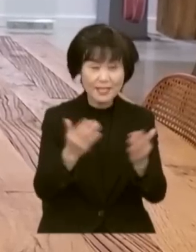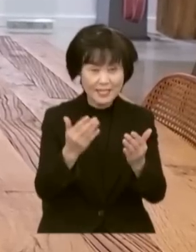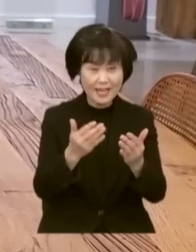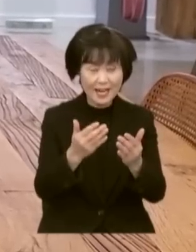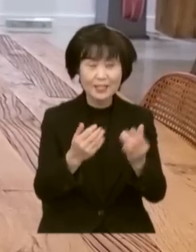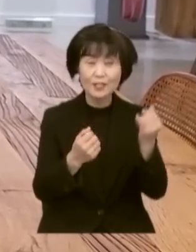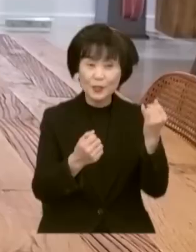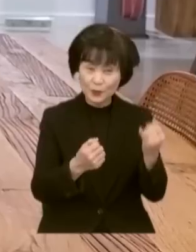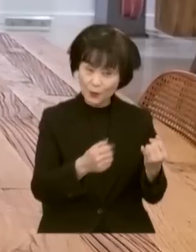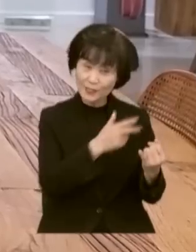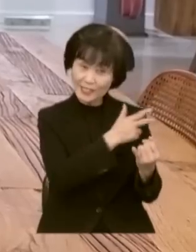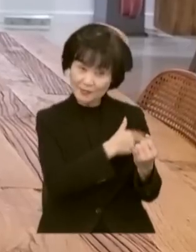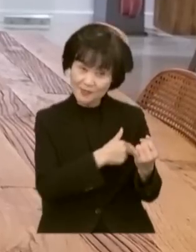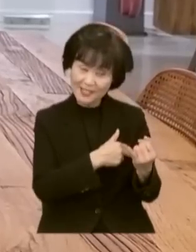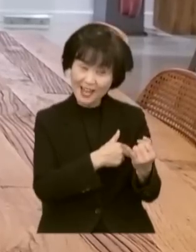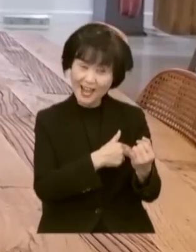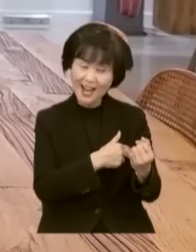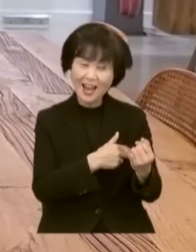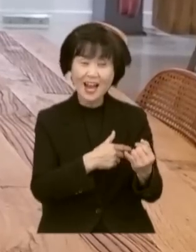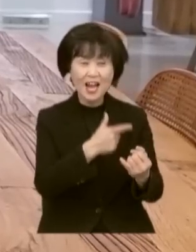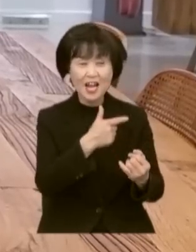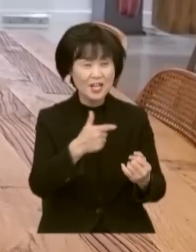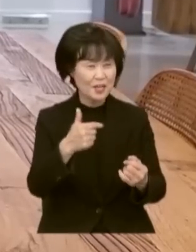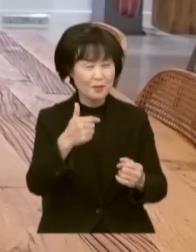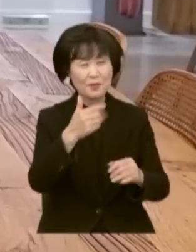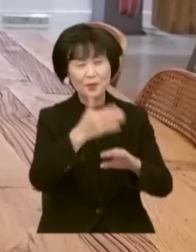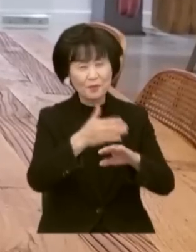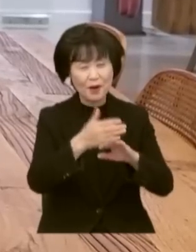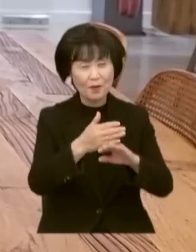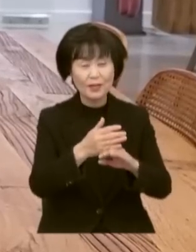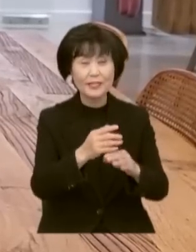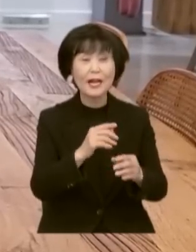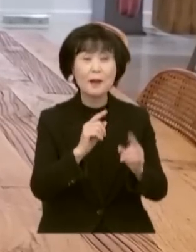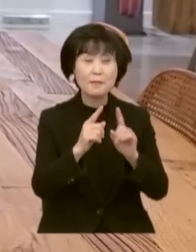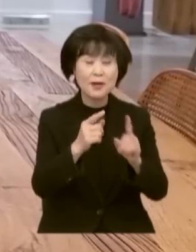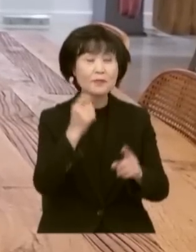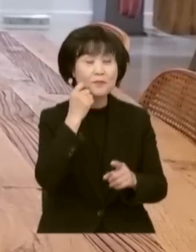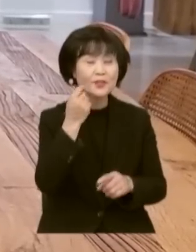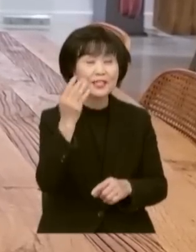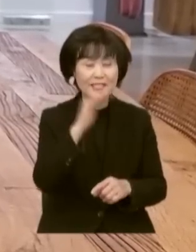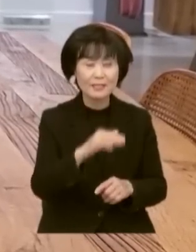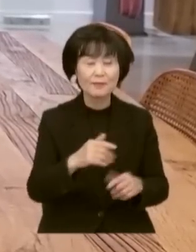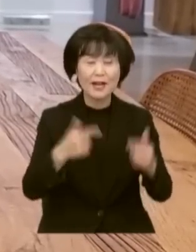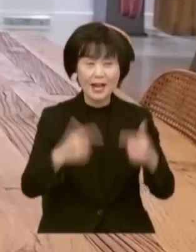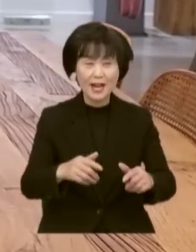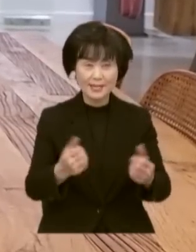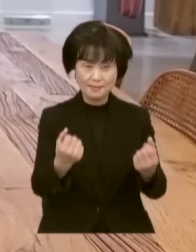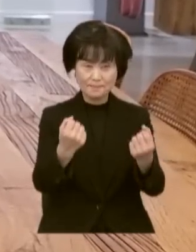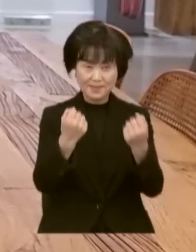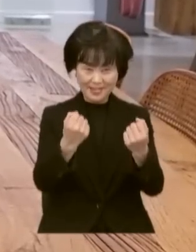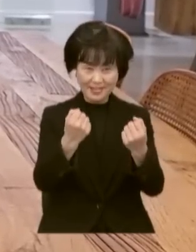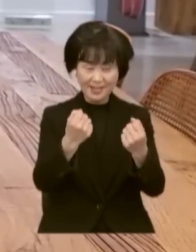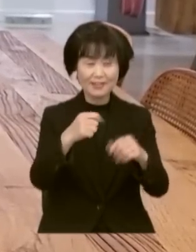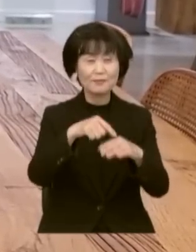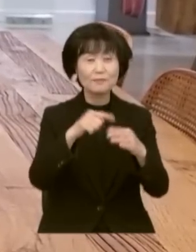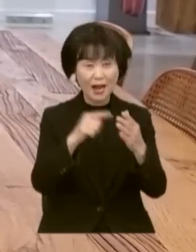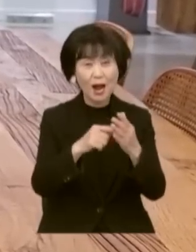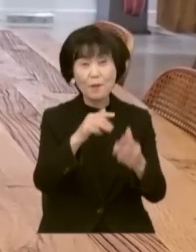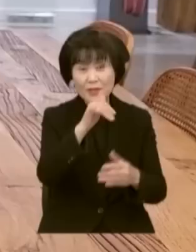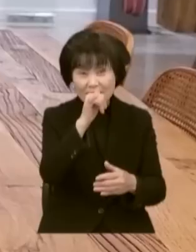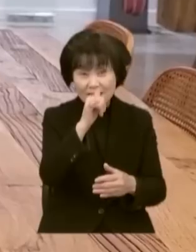집사님 늘 제가 응원합니다. 표현하지 못했지만 항상 응원하고 그런 마음이 있다라는 것을